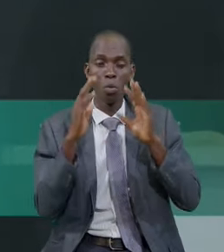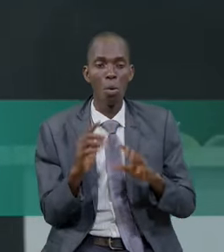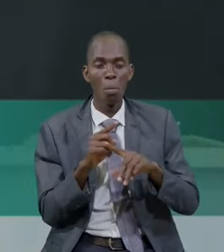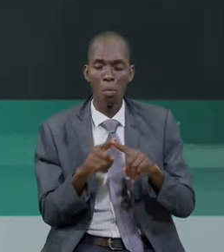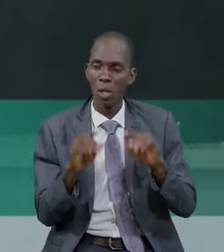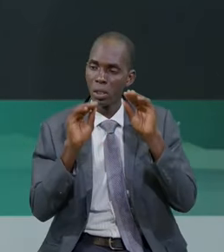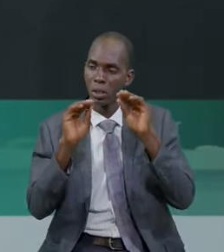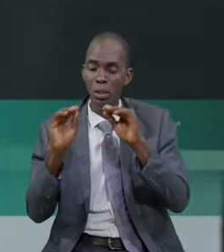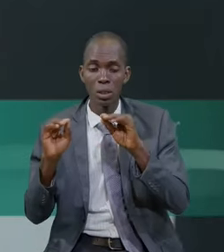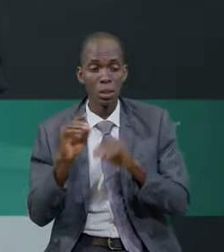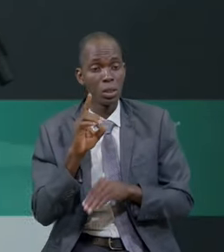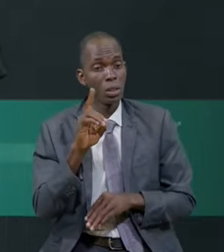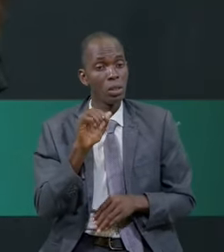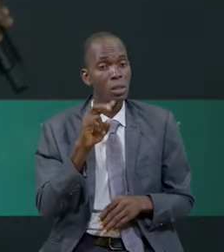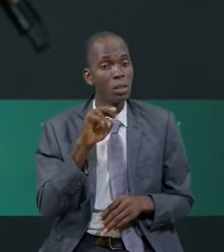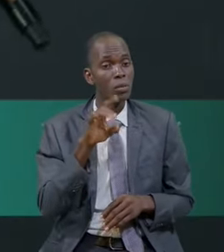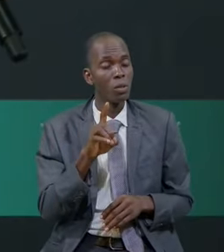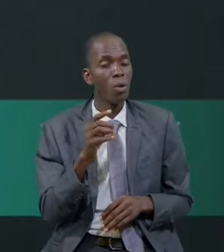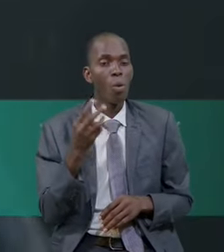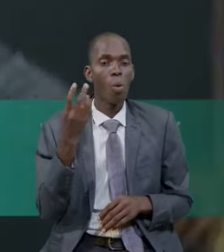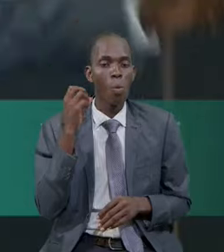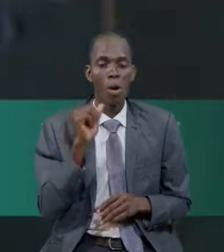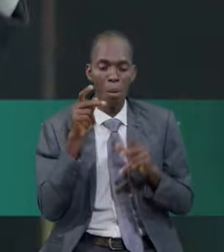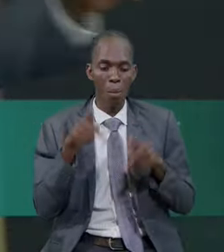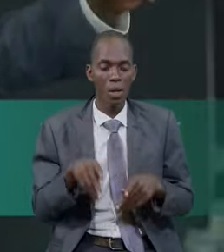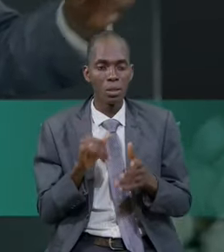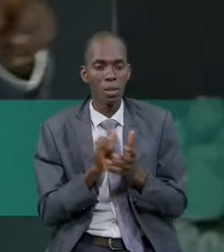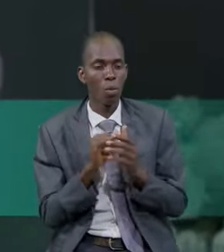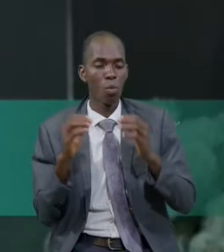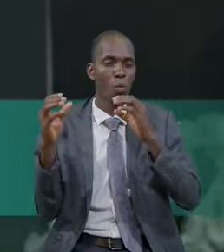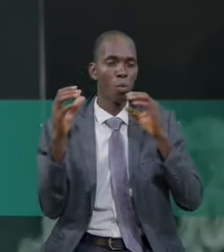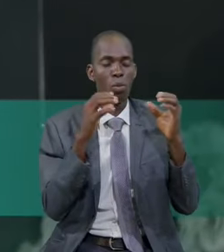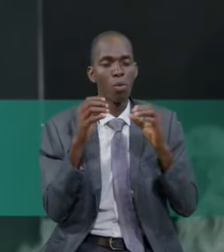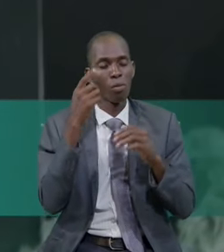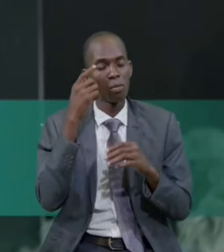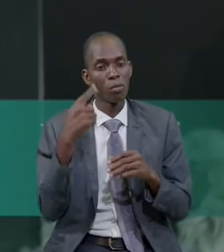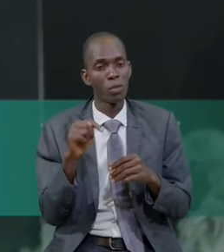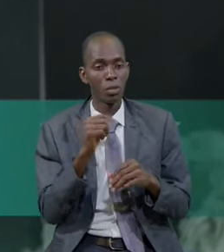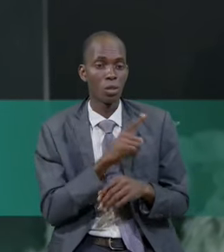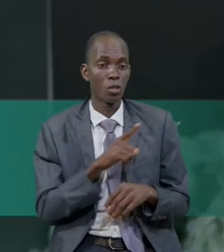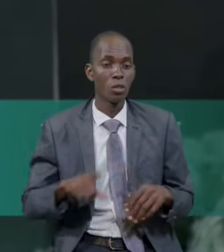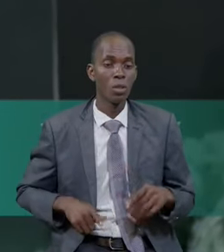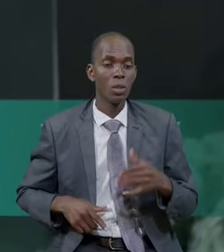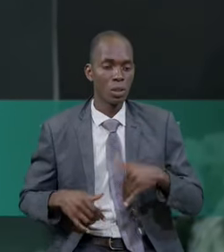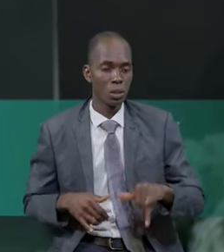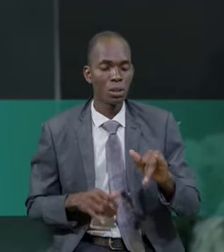Il était une personne qui combattait pour le Seigneur. J'enseignerai tes